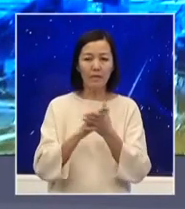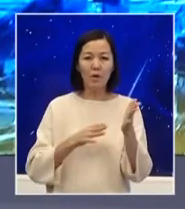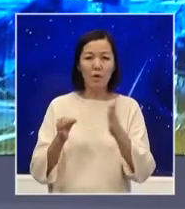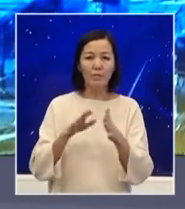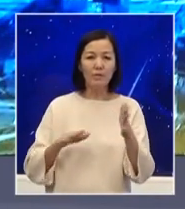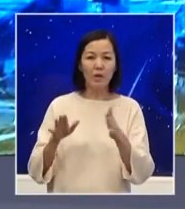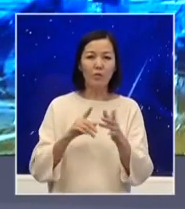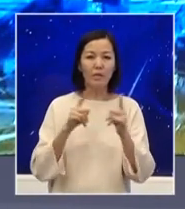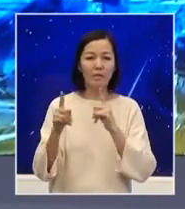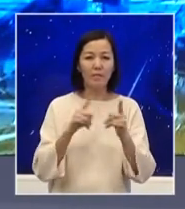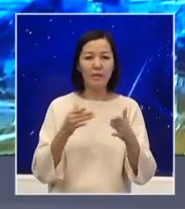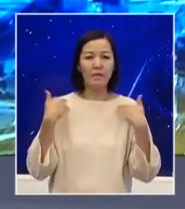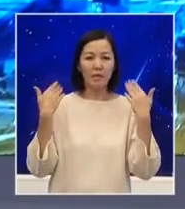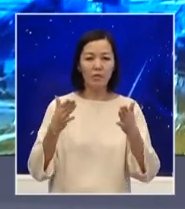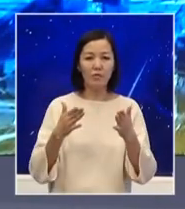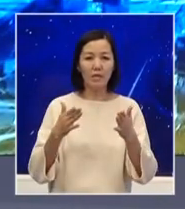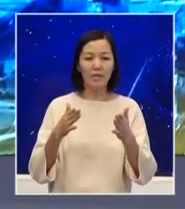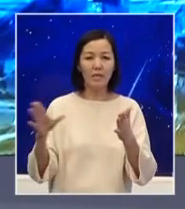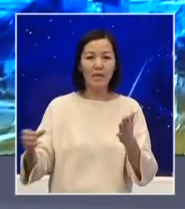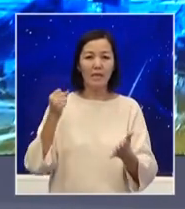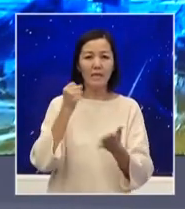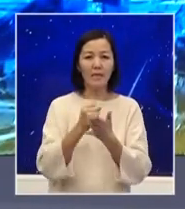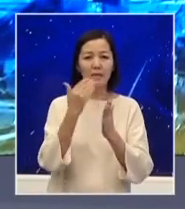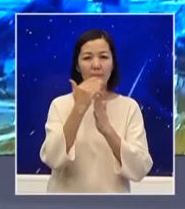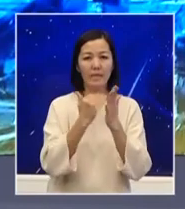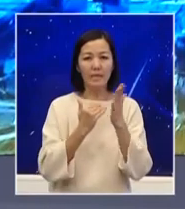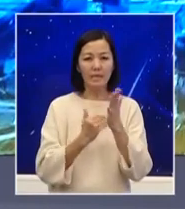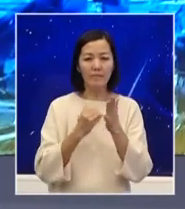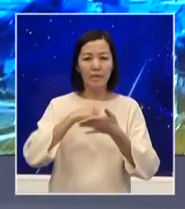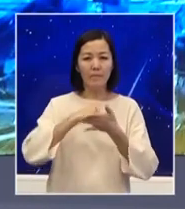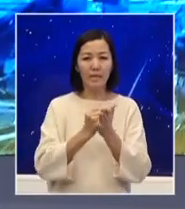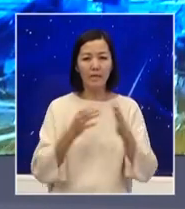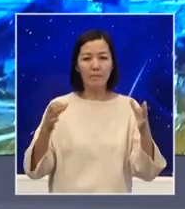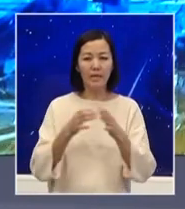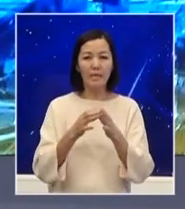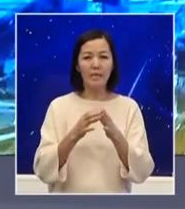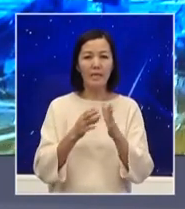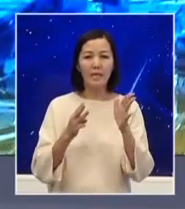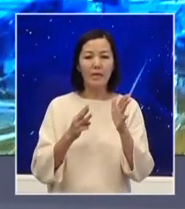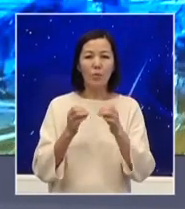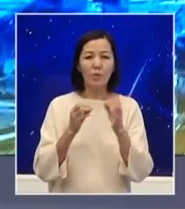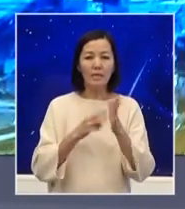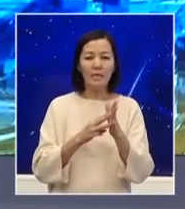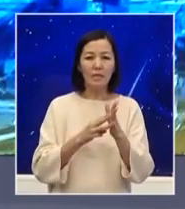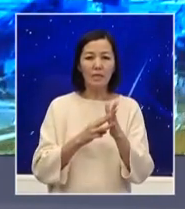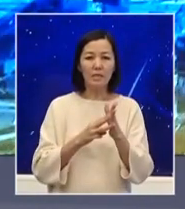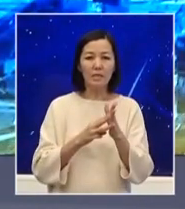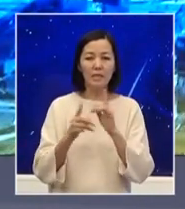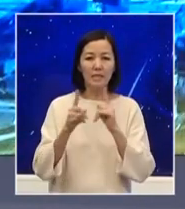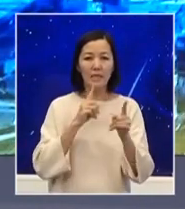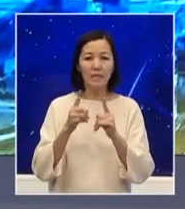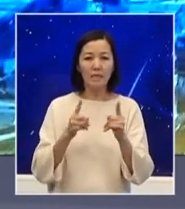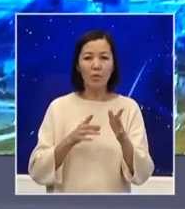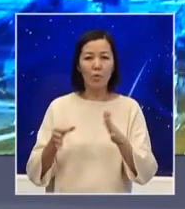таныстырылды. Облыстық аудандық мәслихаттарға ұсынылатын кандидаттардың партиялық тізімдері бекітіліп, партияның кезектен тыс 18-ші